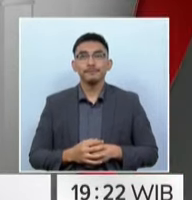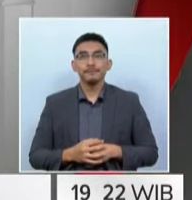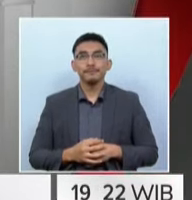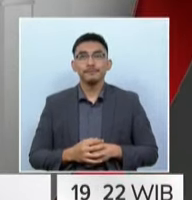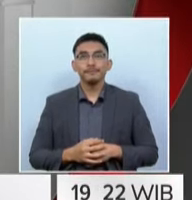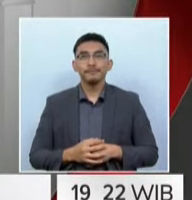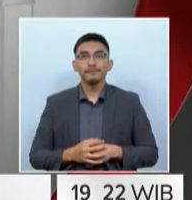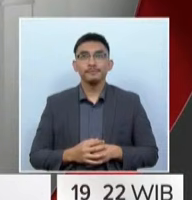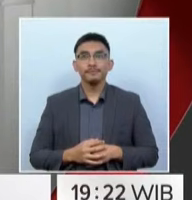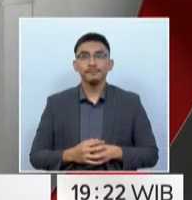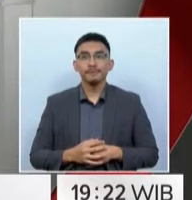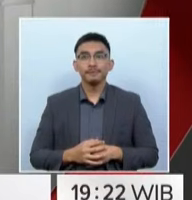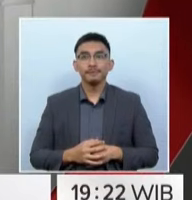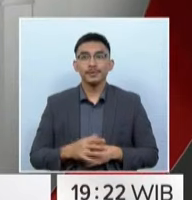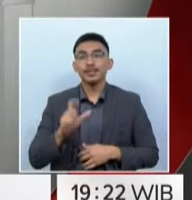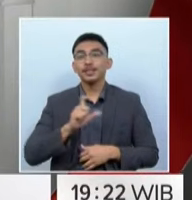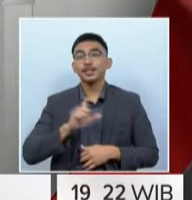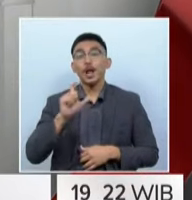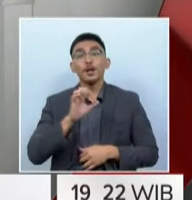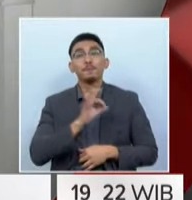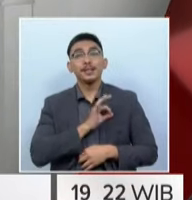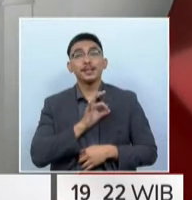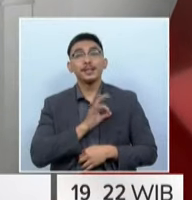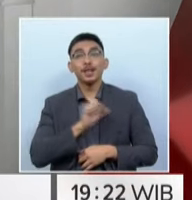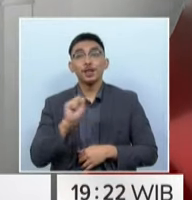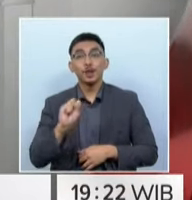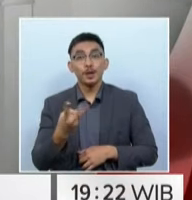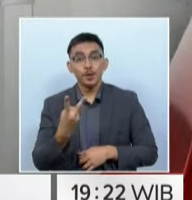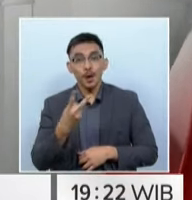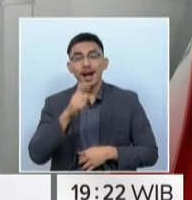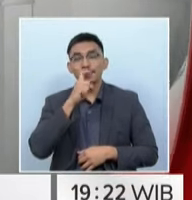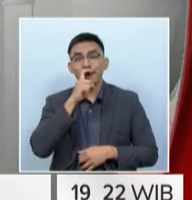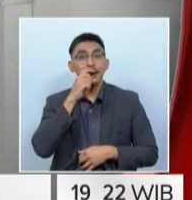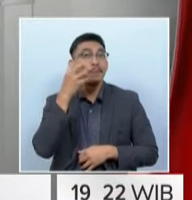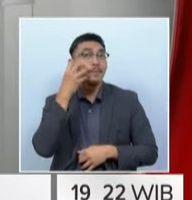Bedan calon Presiden nomor urut du bapak